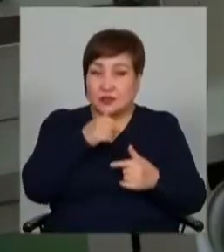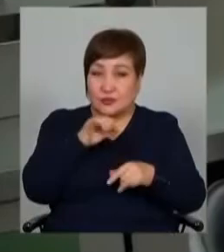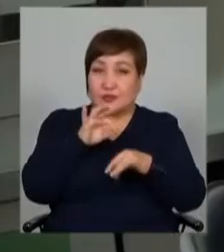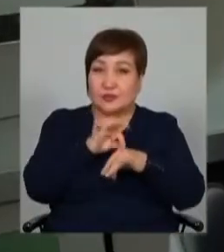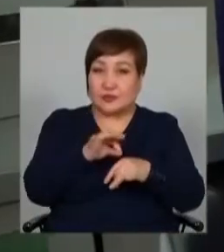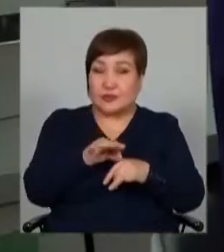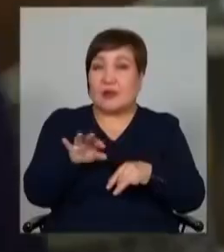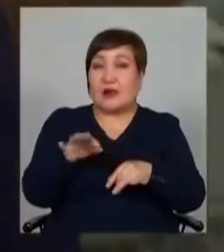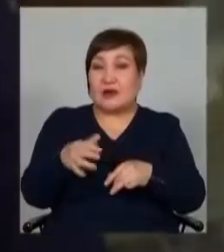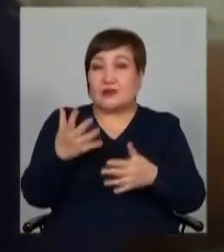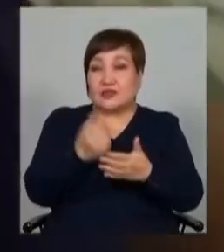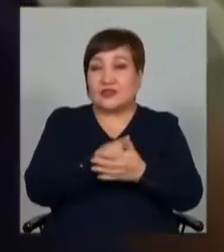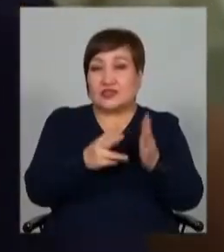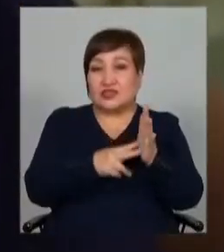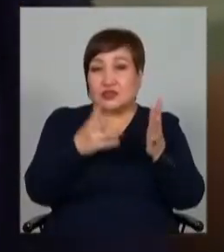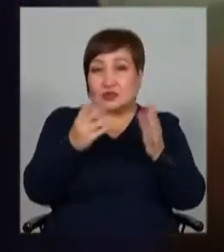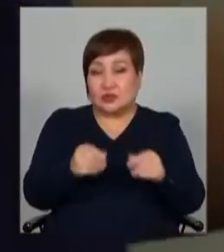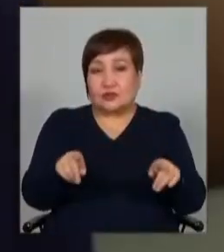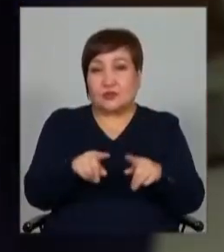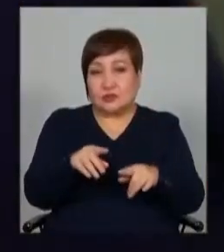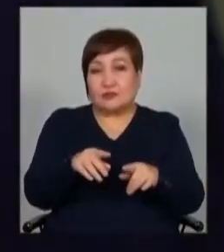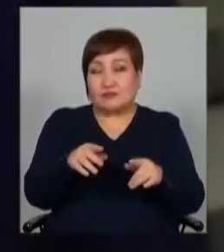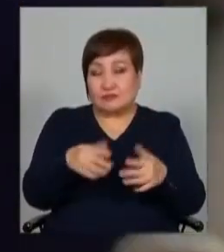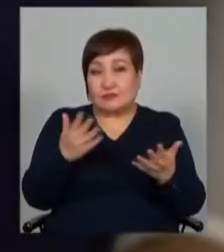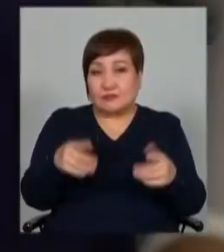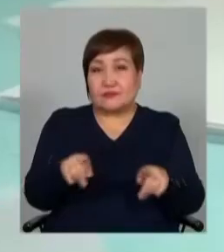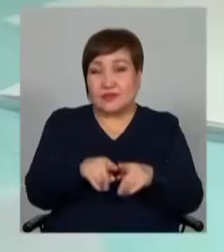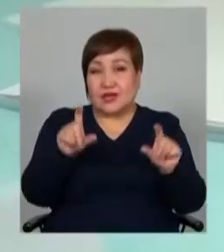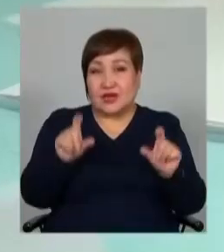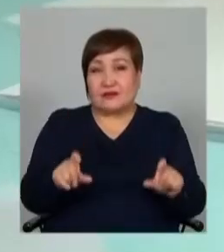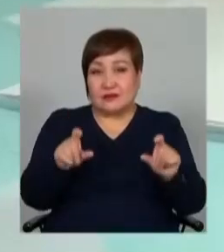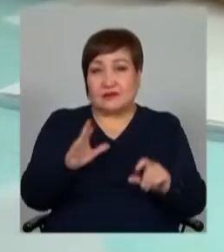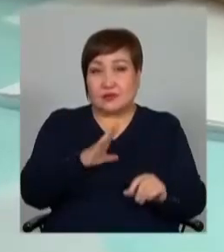да 7 күн карантинде болады. Әлібек Шынтемір, Мақсат Күнібек, Алматы телеарнасы.